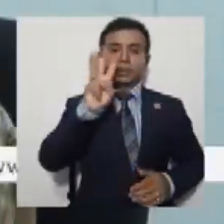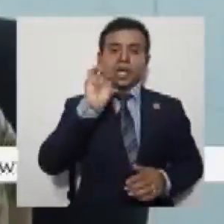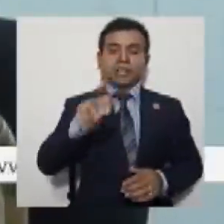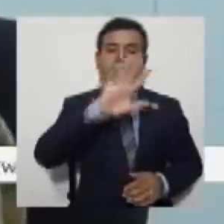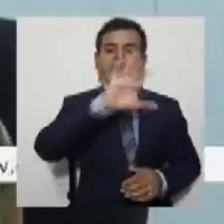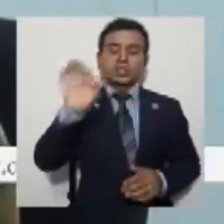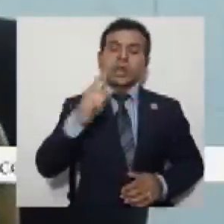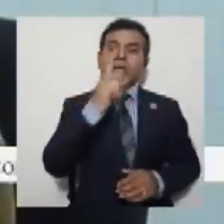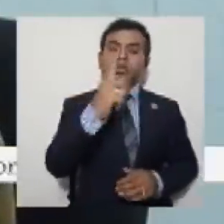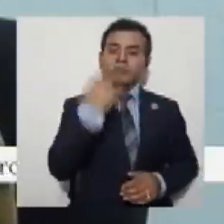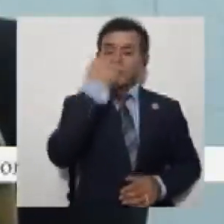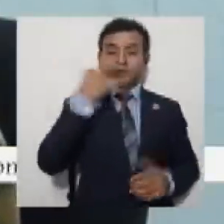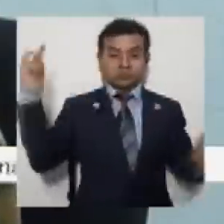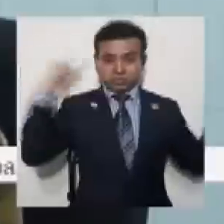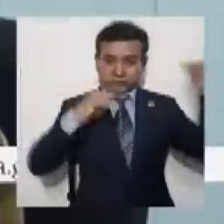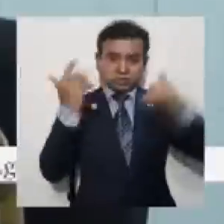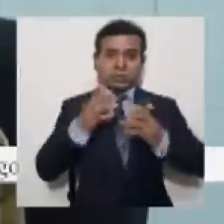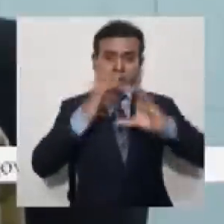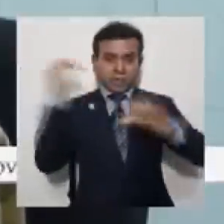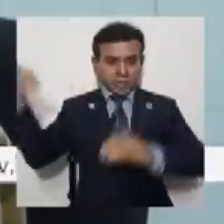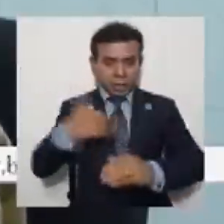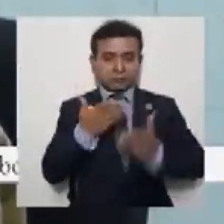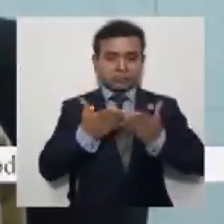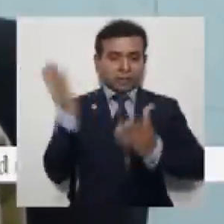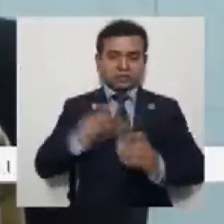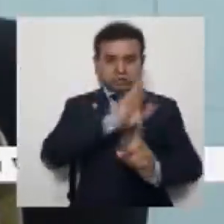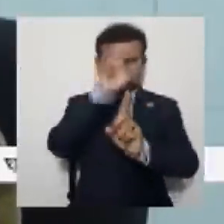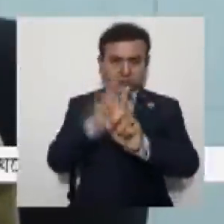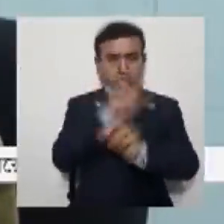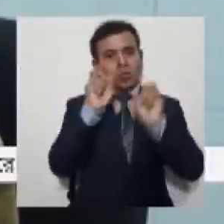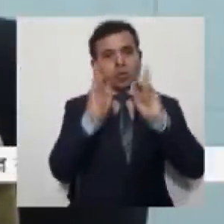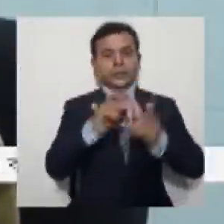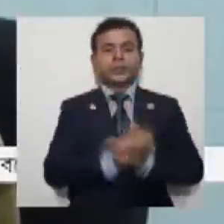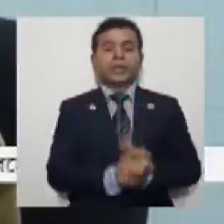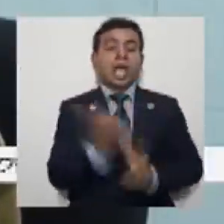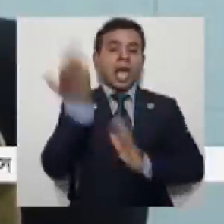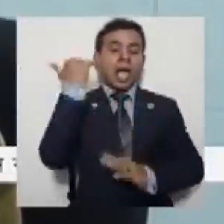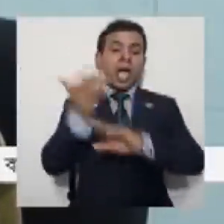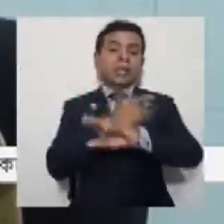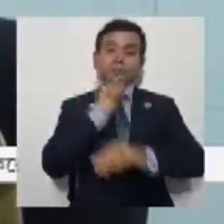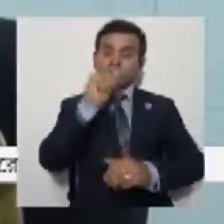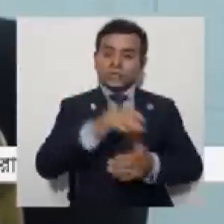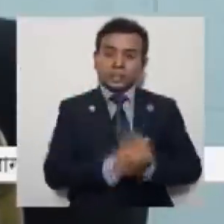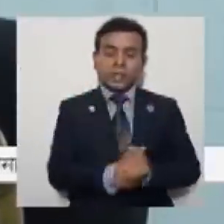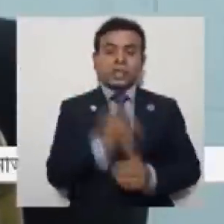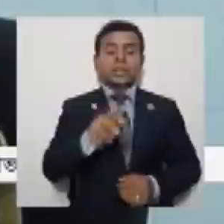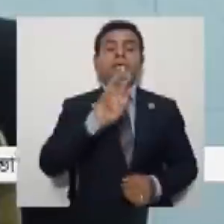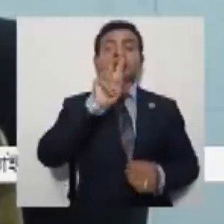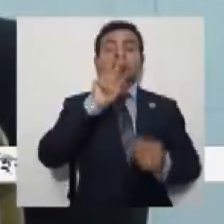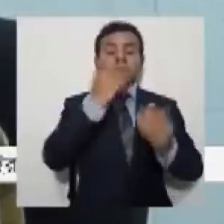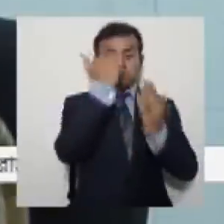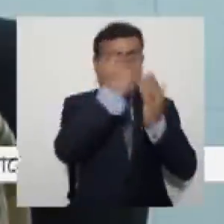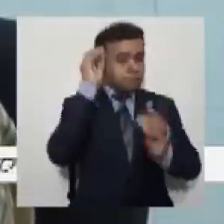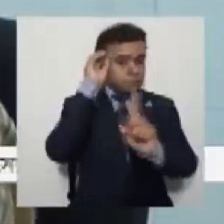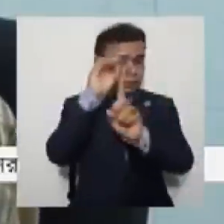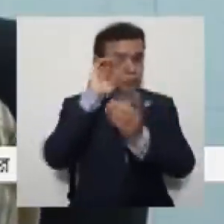আমরা আগেই উল্লেখ করেছিলাম যে আমরা 23টি গাইডলাইন করেছি, এই 23টি গাইডলাইনই আমাদের আছে, এখন পর্যন্ত নতুন কোনো গাইডলাইন তৈরি হয় নাই